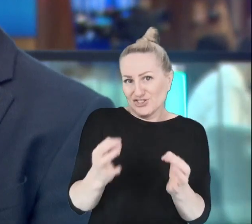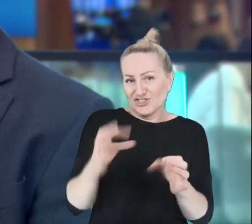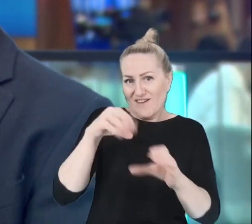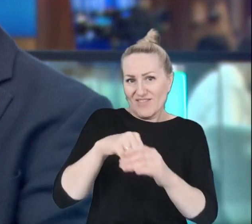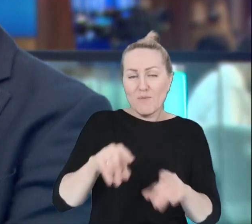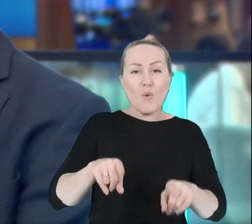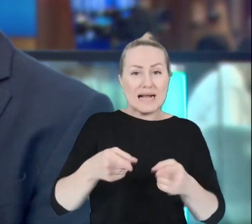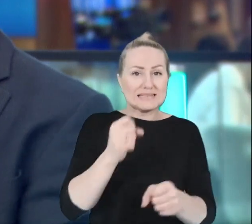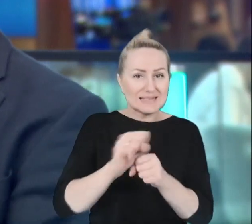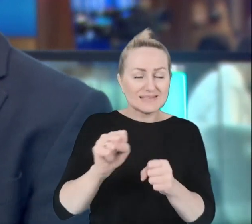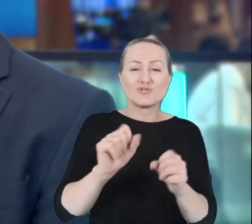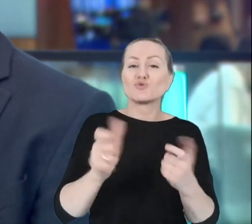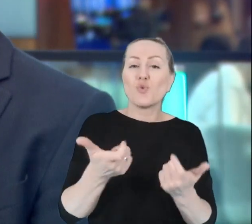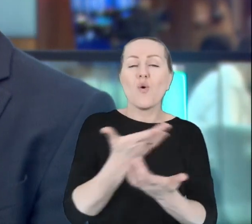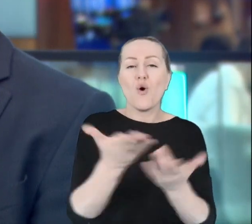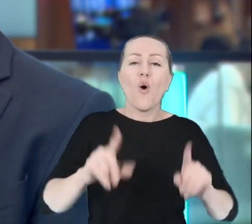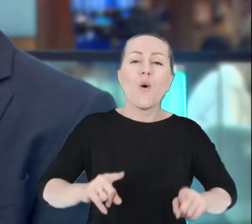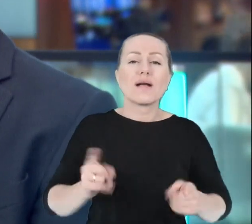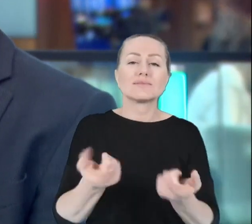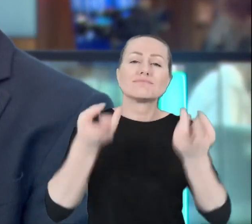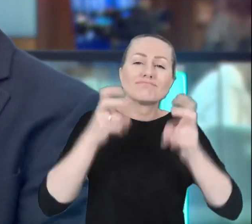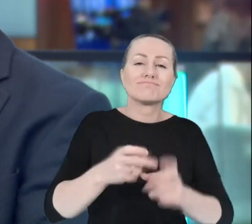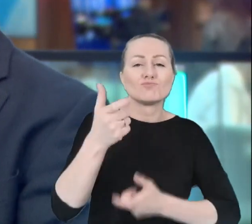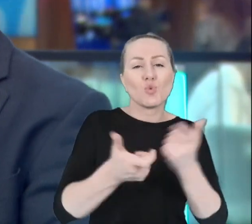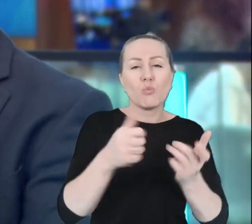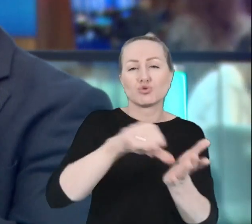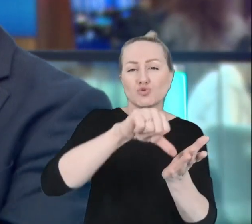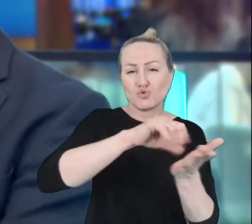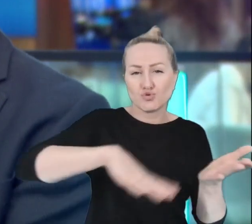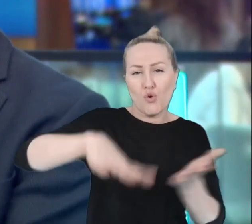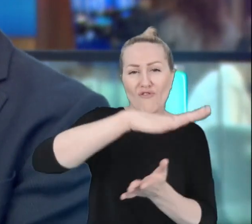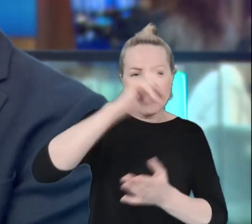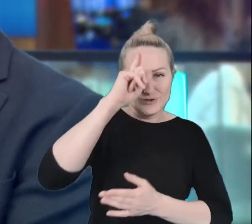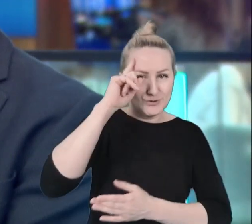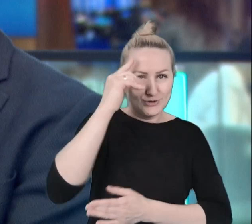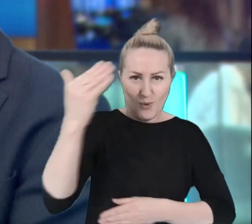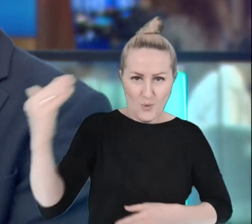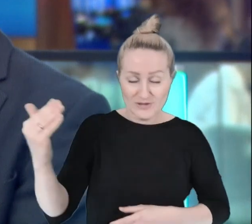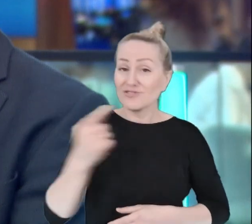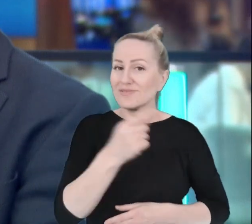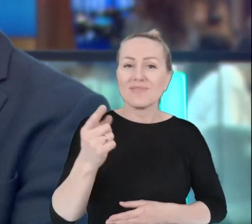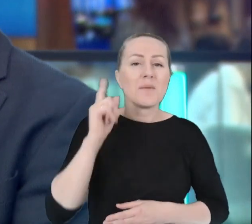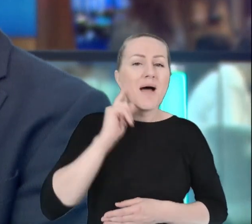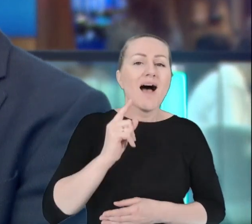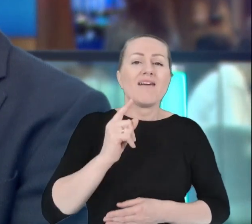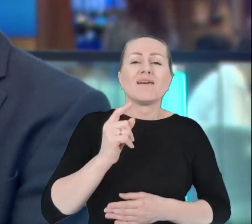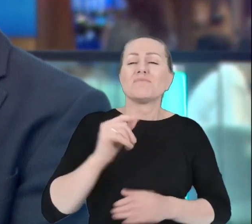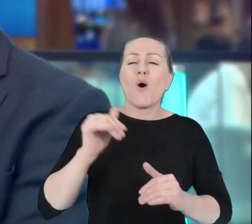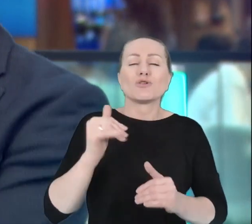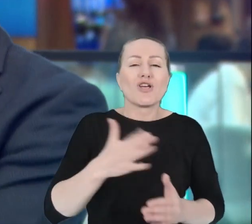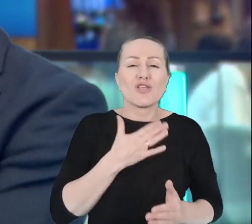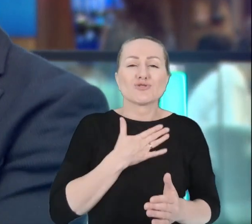to, że organizacja tworzy pewne środowisko społeczne. I to środowisko społeczne może mnie wspierać w tym, że czuję sens tej pracy, albo